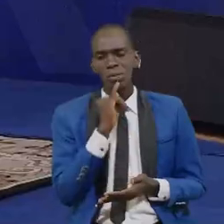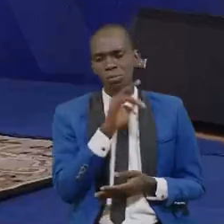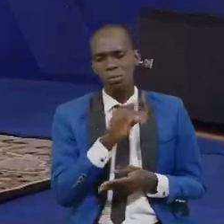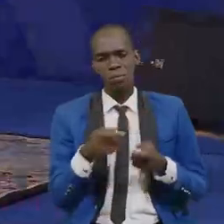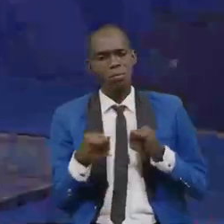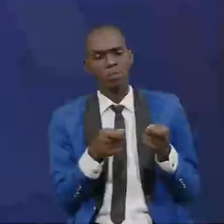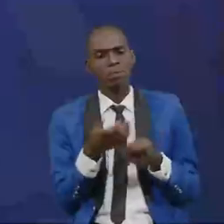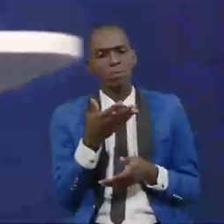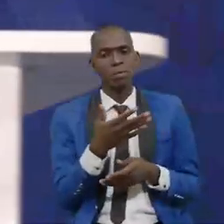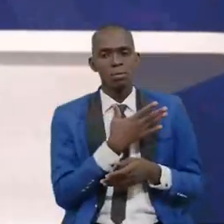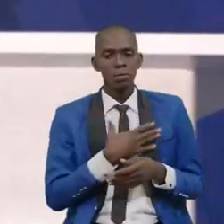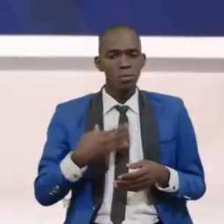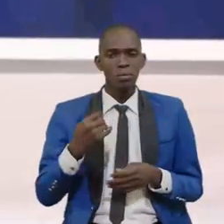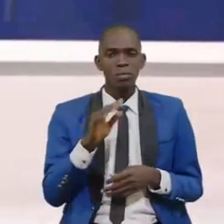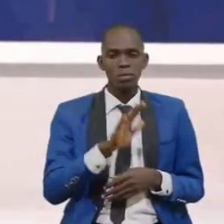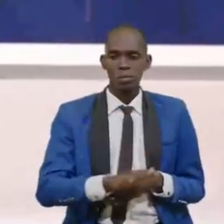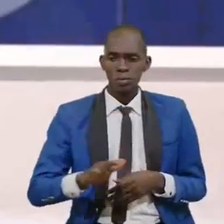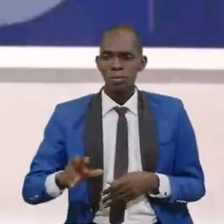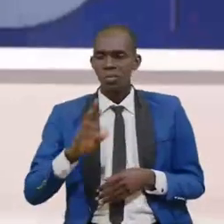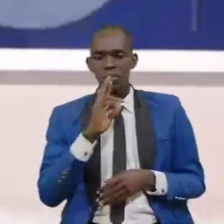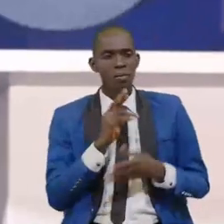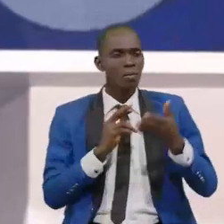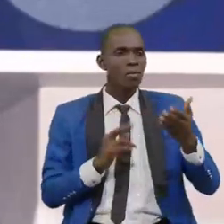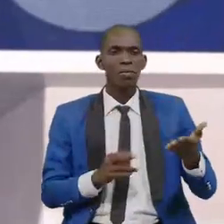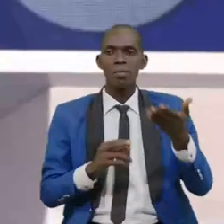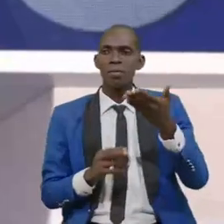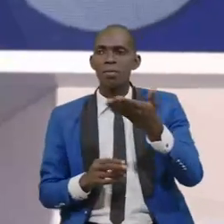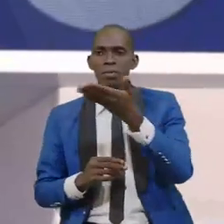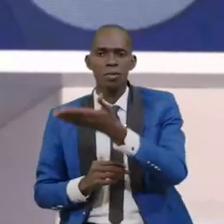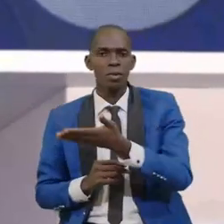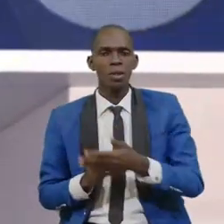contrôle, et les enfants sont ici et là-bas.